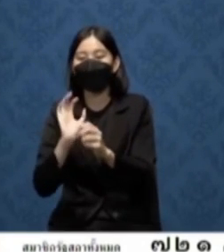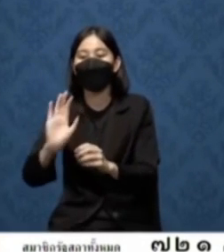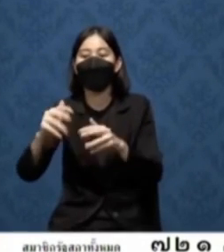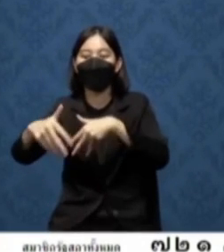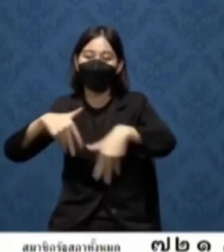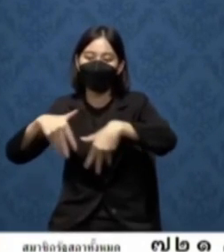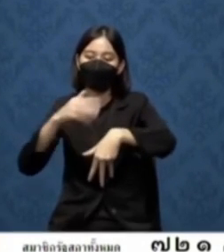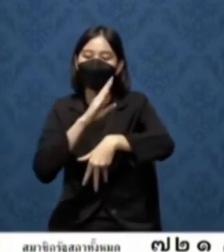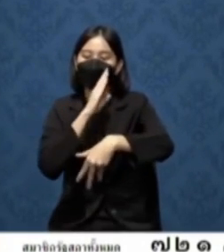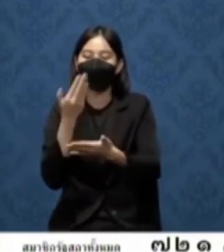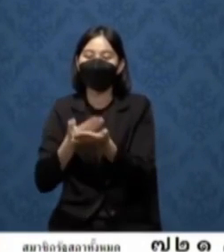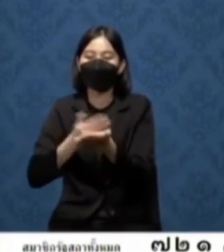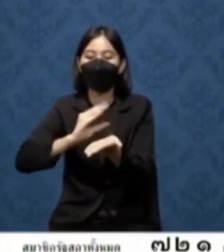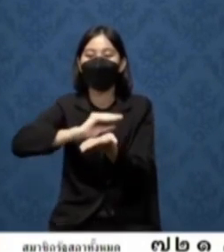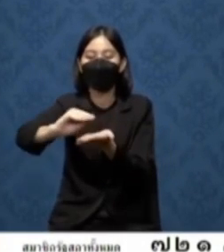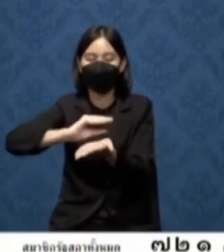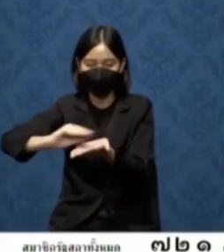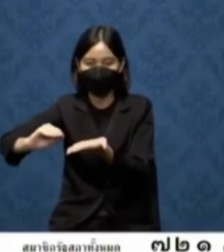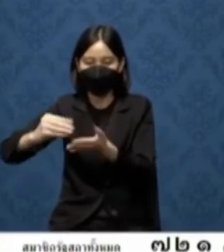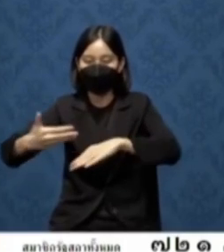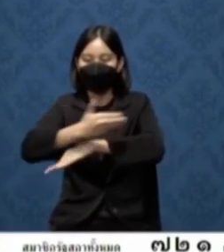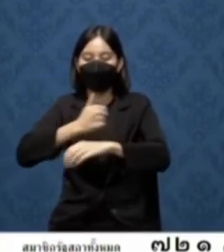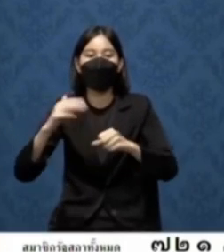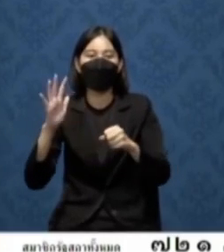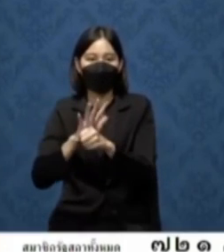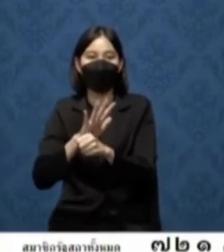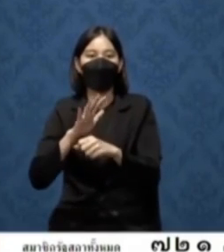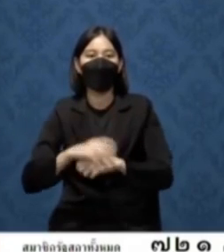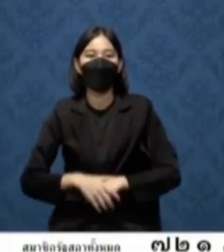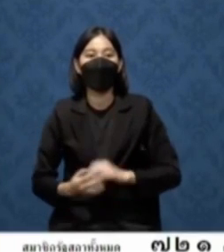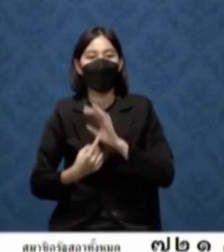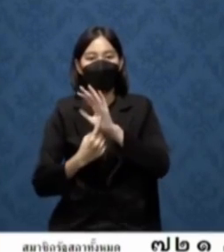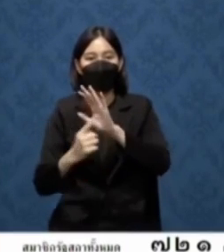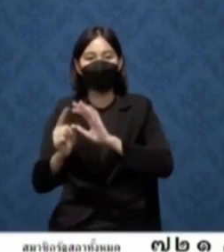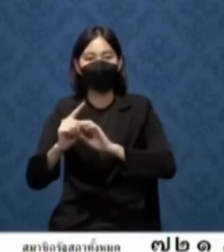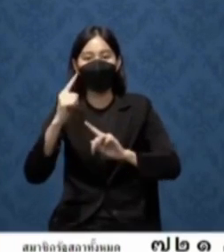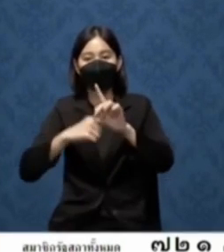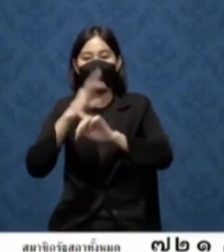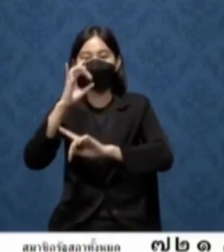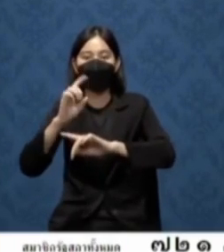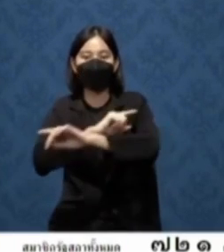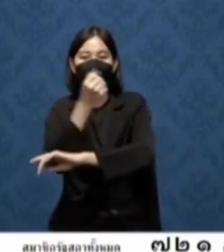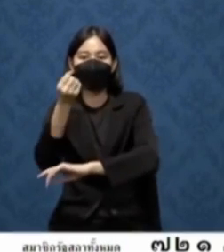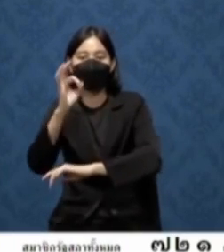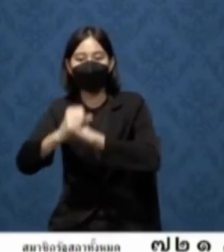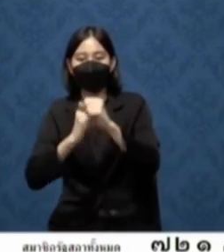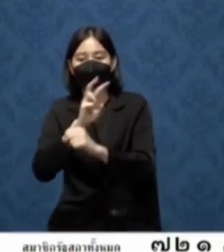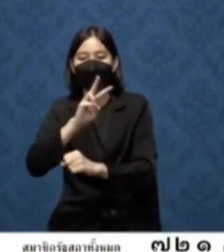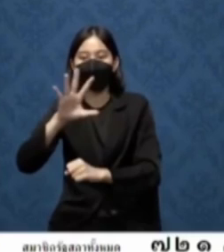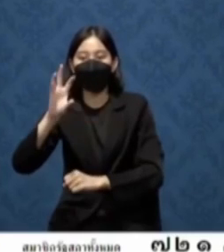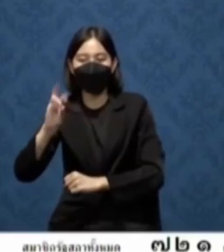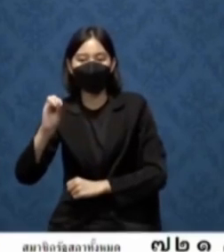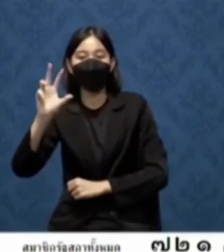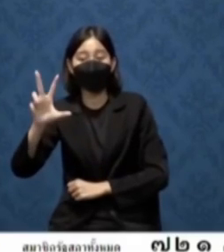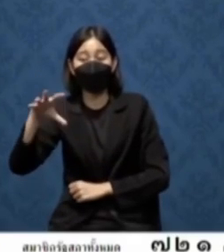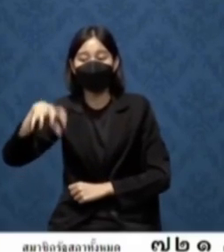หากได้รับงบประมาณและอำนาจเพียงพอยกตัวอย่างครับ19สิงหาคมพ.ศ.2563ที่สถาน